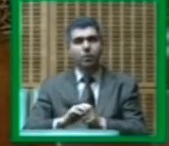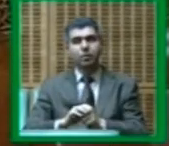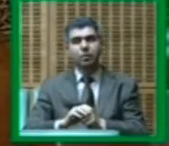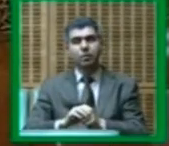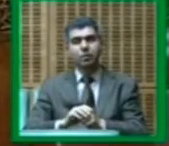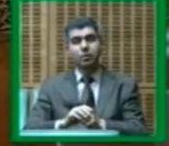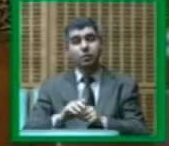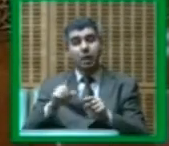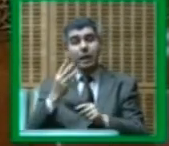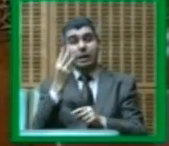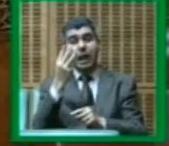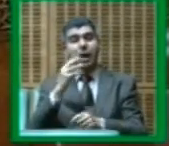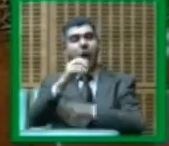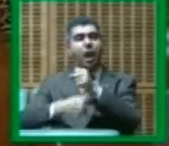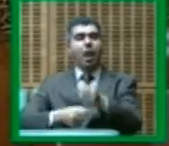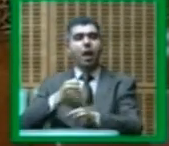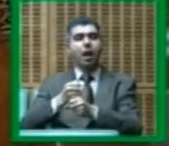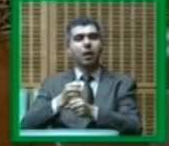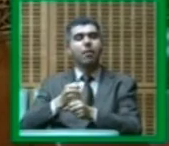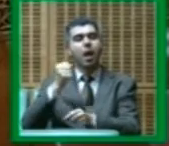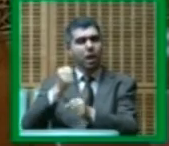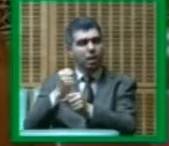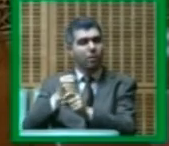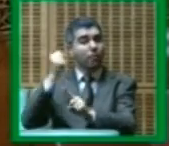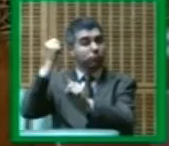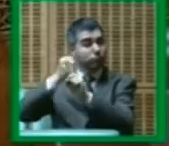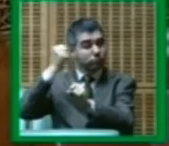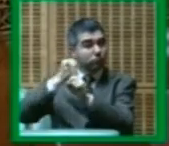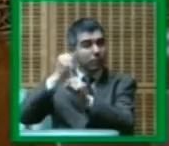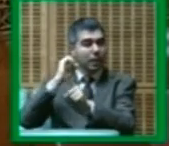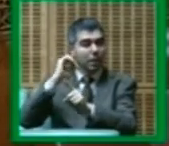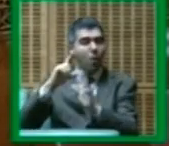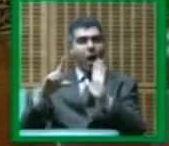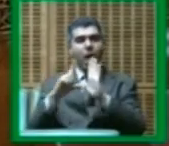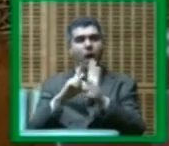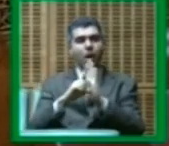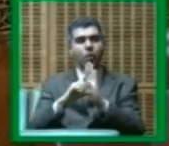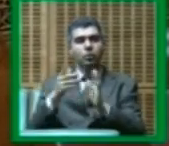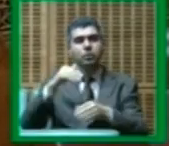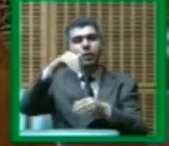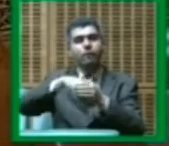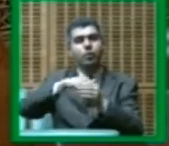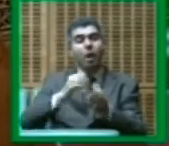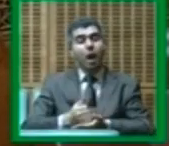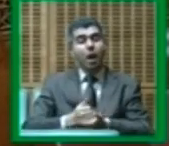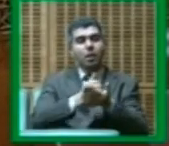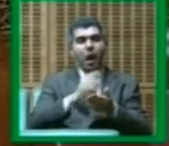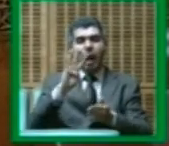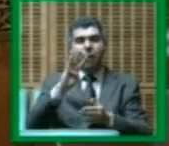الآن حوالي 3 سنوات من تفعيل لقانون صندوق التكافل العائلي وليس